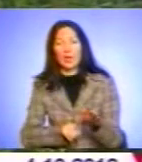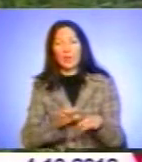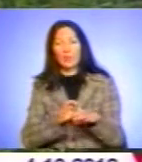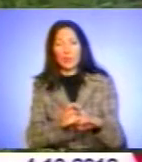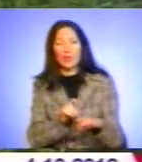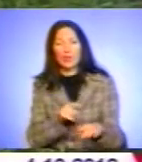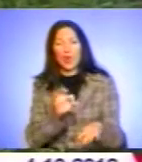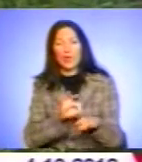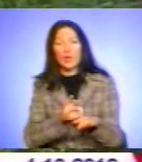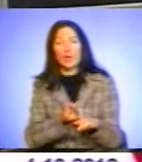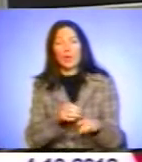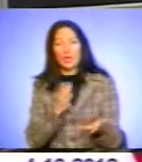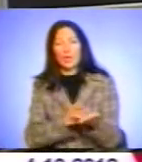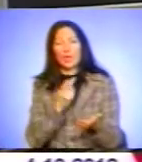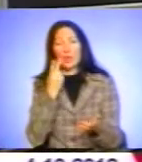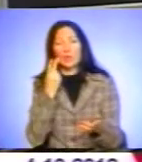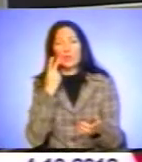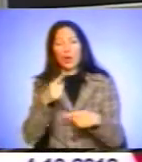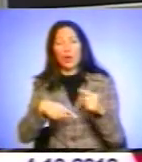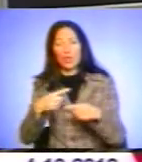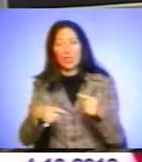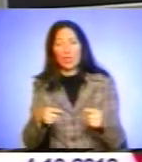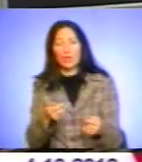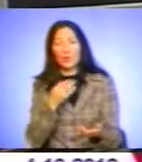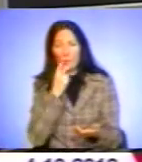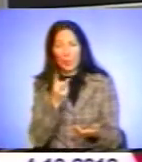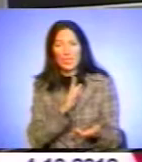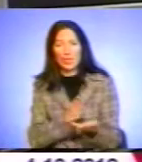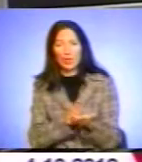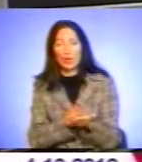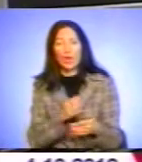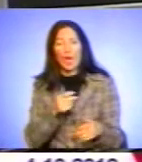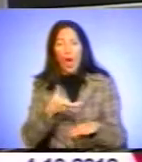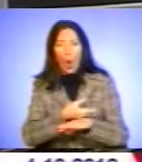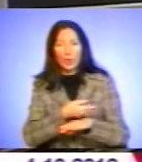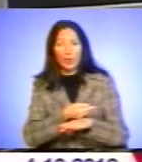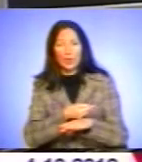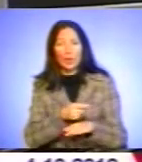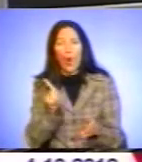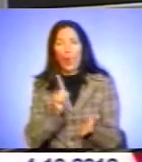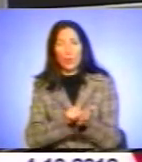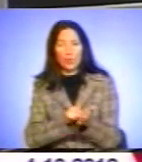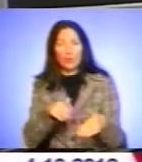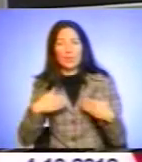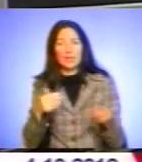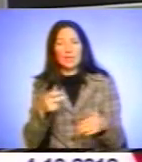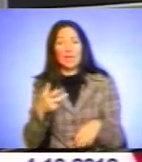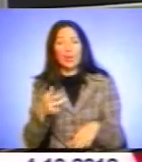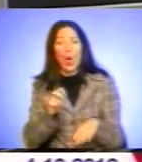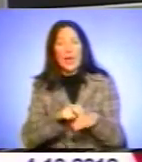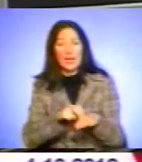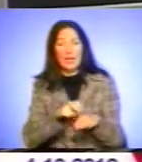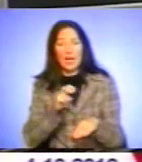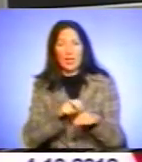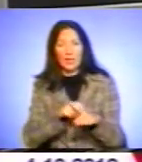загострюється і стає хронічною. Якщо побачили, що вас вкусив кліч, обов'язково звертатися до лікаря. І лікар, по-перше,